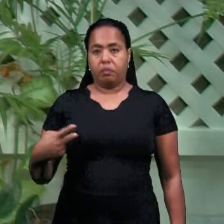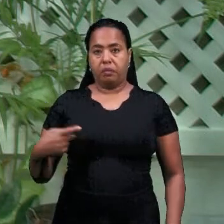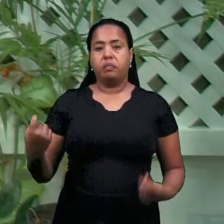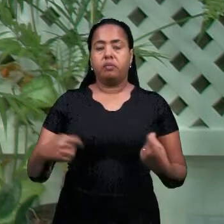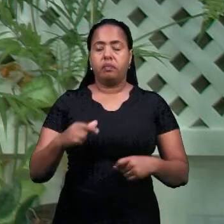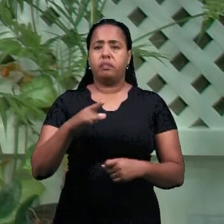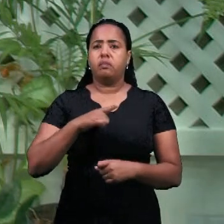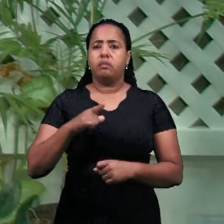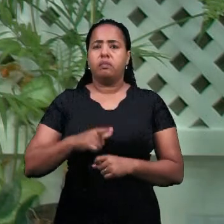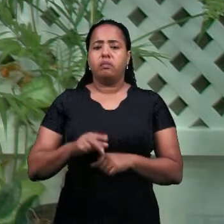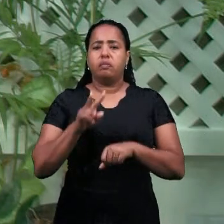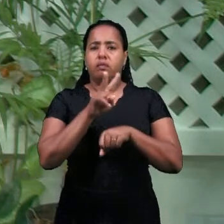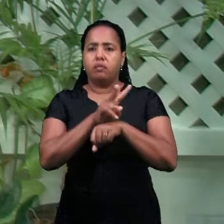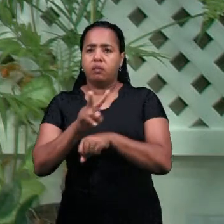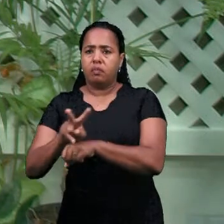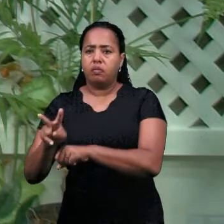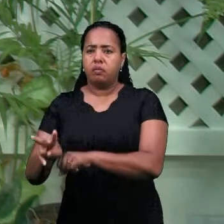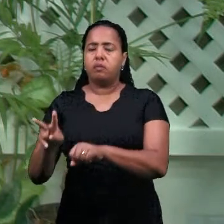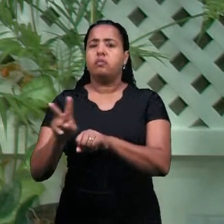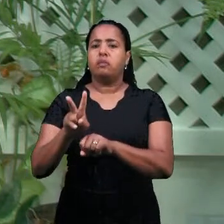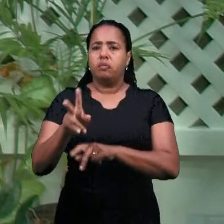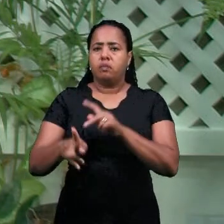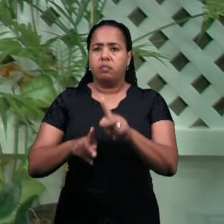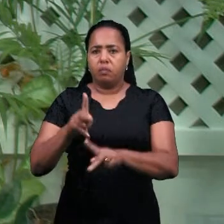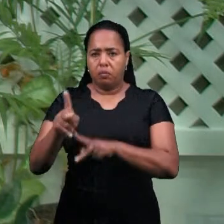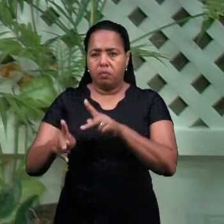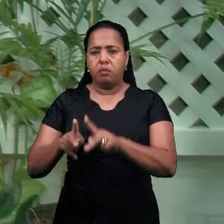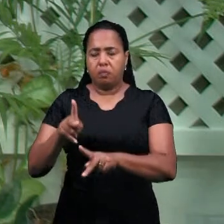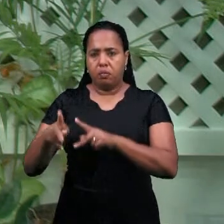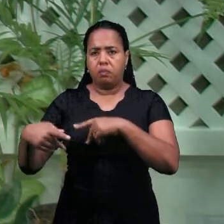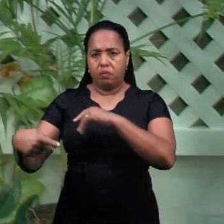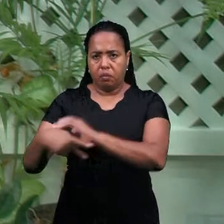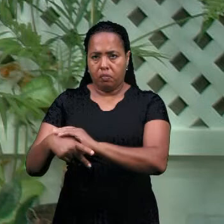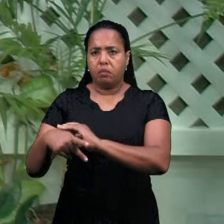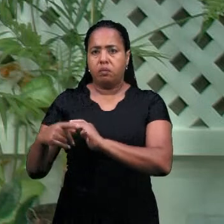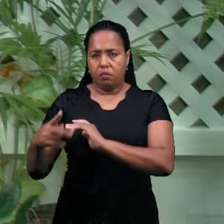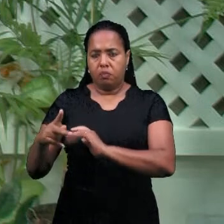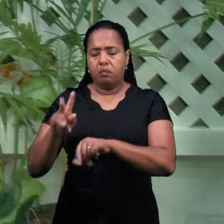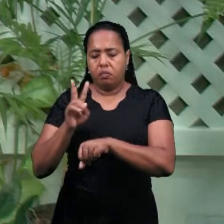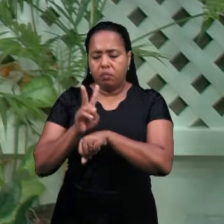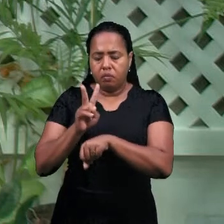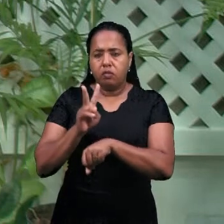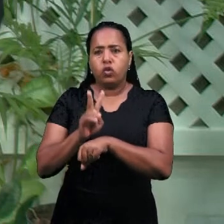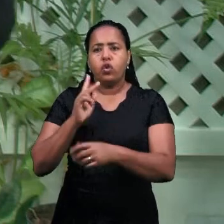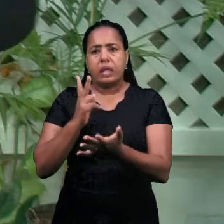paraître le troupeau du Seigneur dans l'esprit. Ça, c'est la fonction du pasteur. Maintenant, cette partie